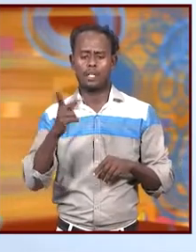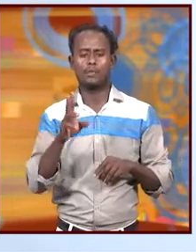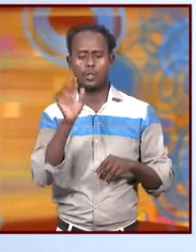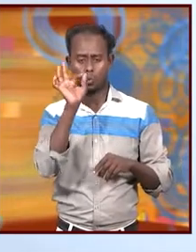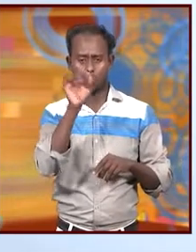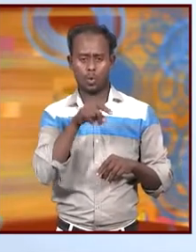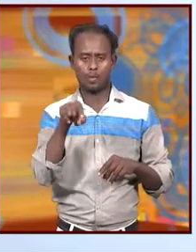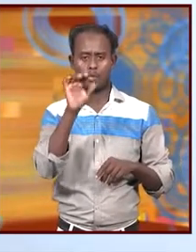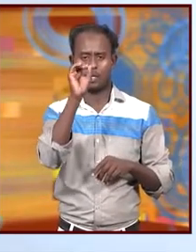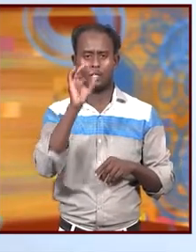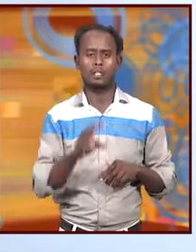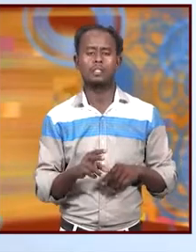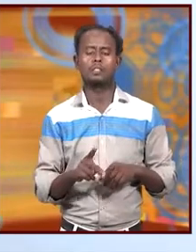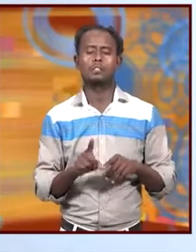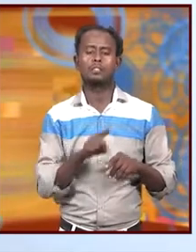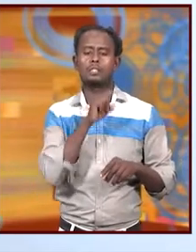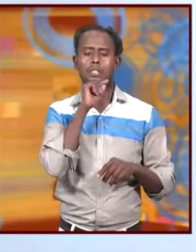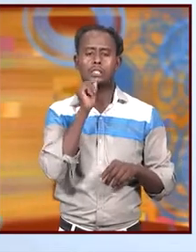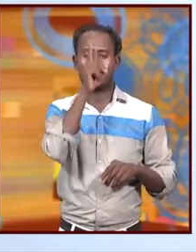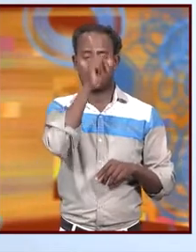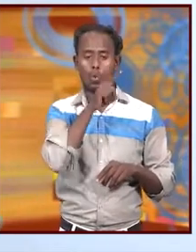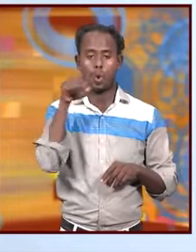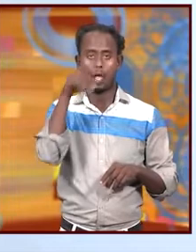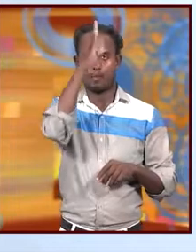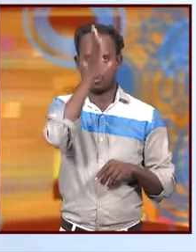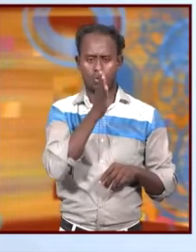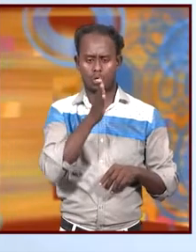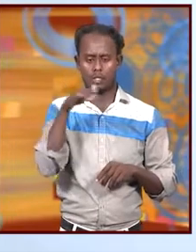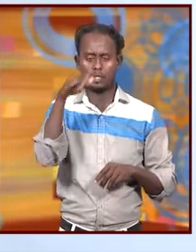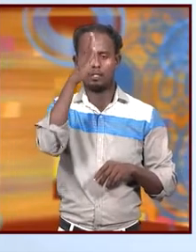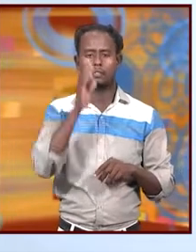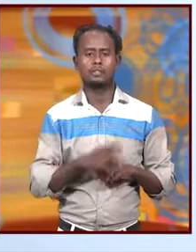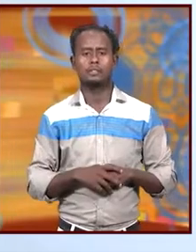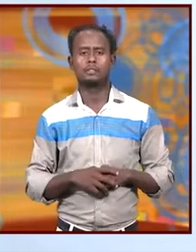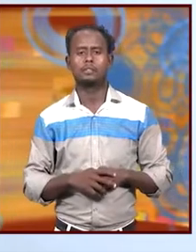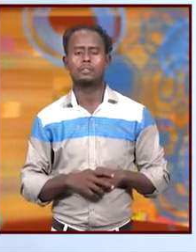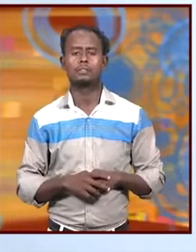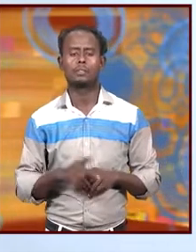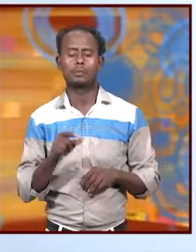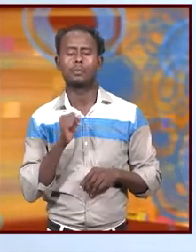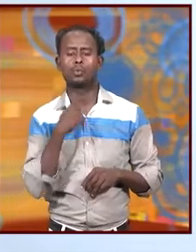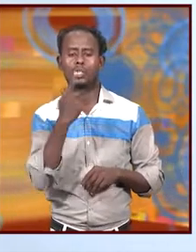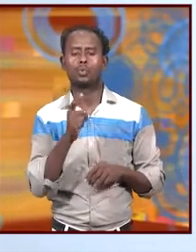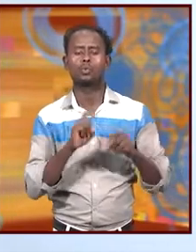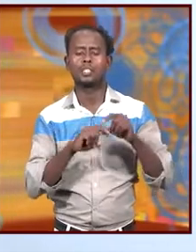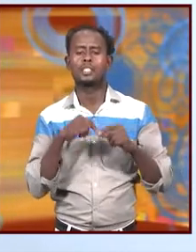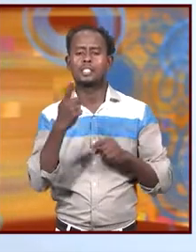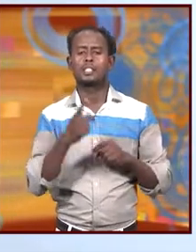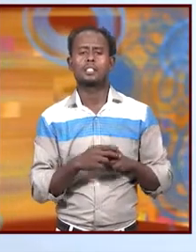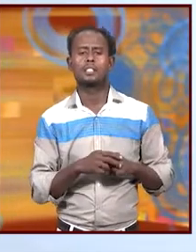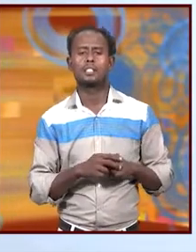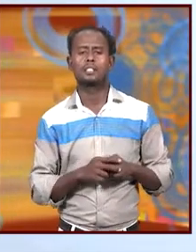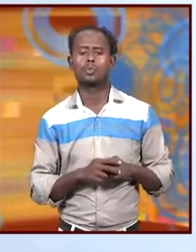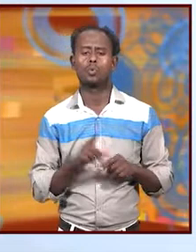கோணம் செங்கோணமாக இருப்பதால் இம்முக்கோணங்கள் செங்கோண முக்கோணங்கள். நான் கேட்கின்ற வினா, இந்த ஒவ்வொரு